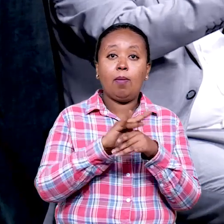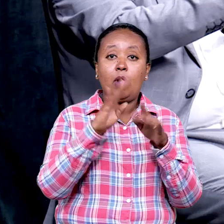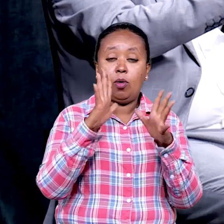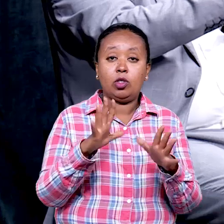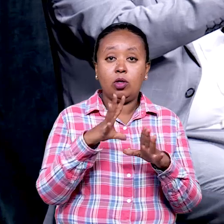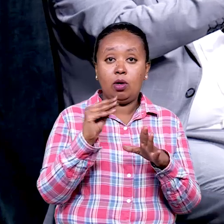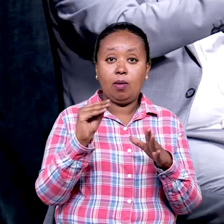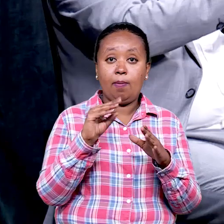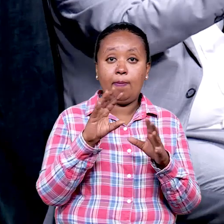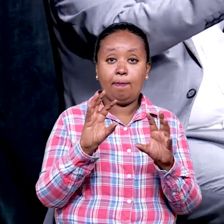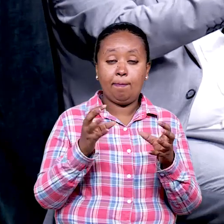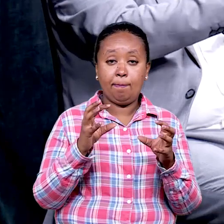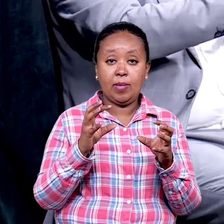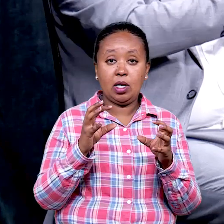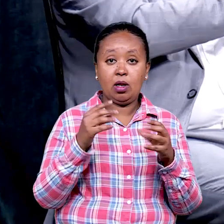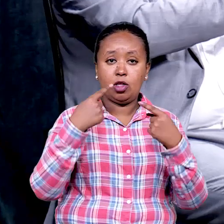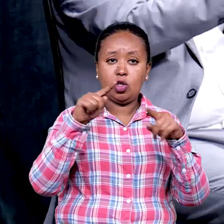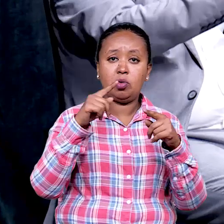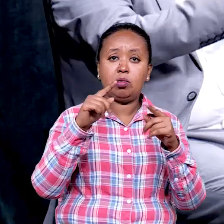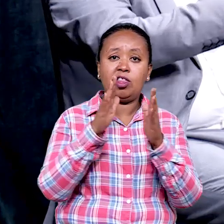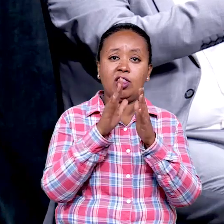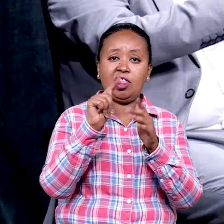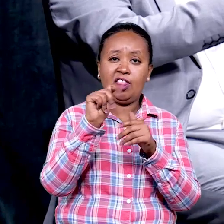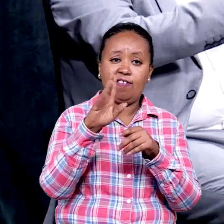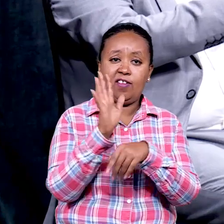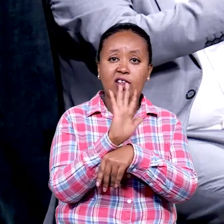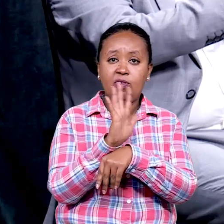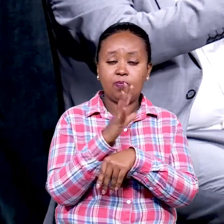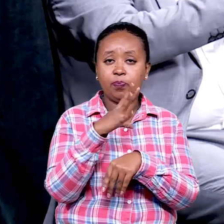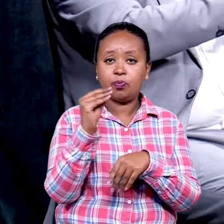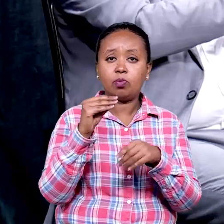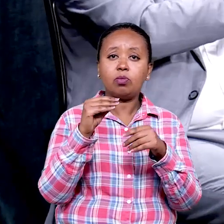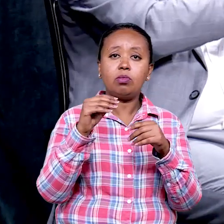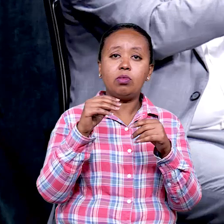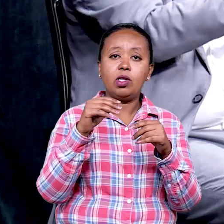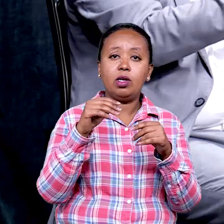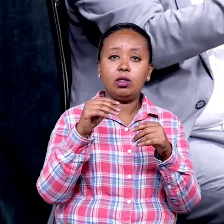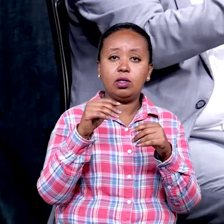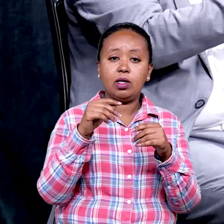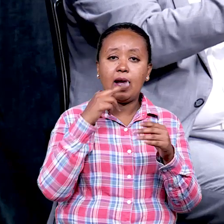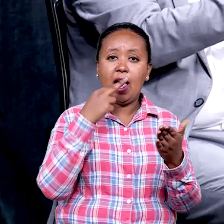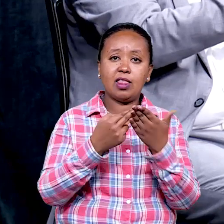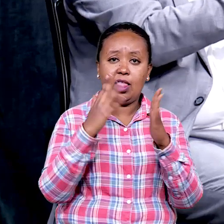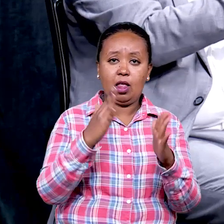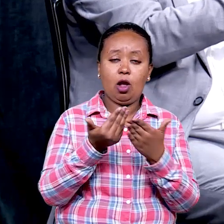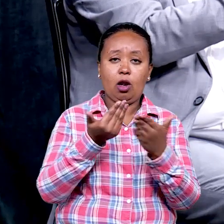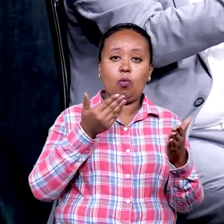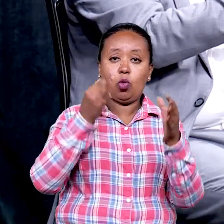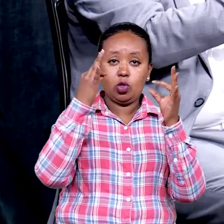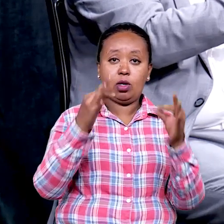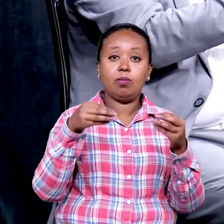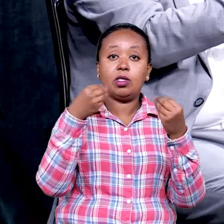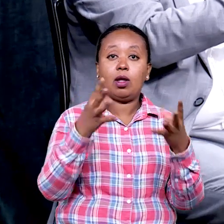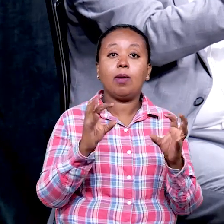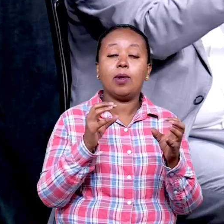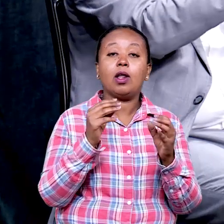በሚዲያ በትልልቅ ቴሌቪዥኖች፣ በትልልቅ ጋዜጦች ቀድሞ ውሳኔ የሚሰጥበት የሚዲያ አሰራር